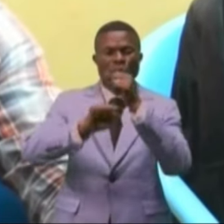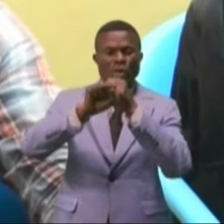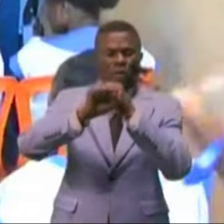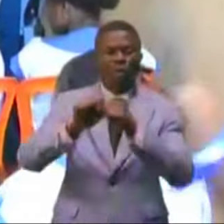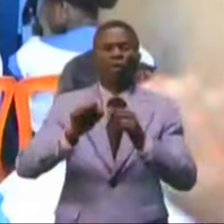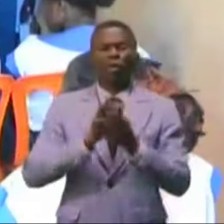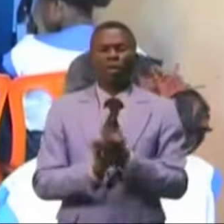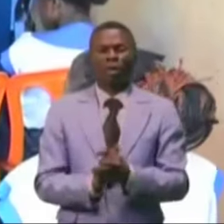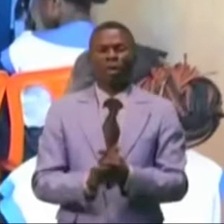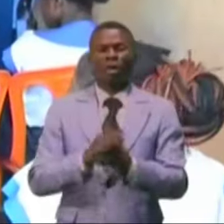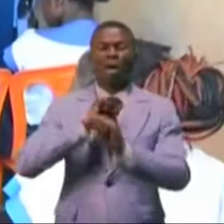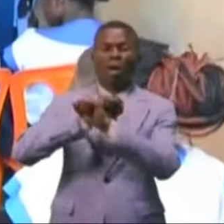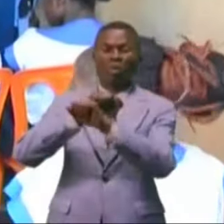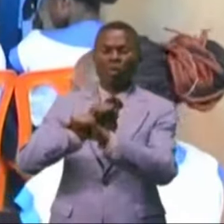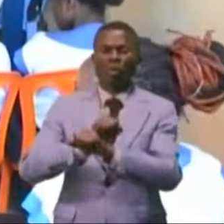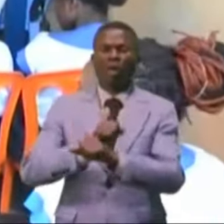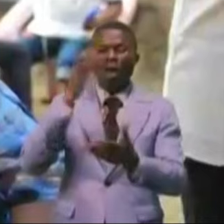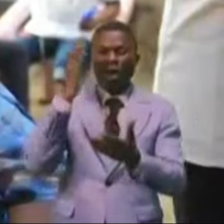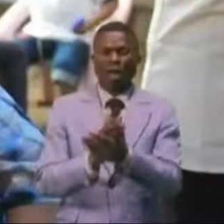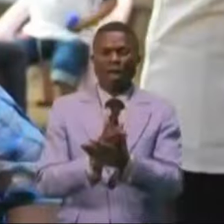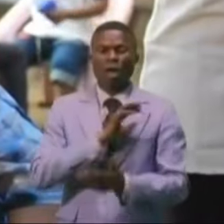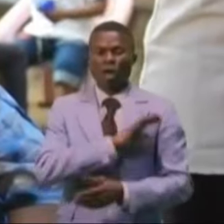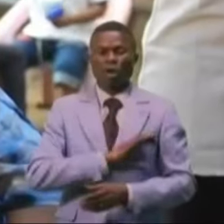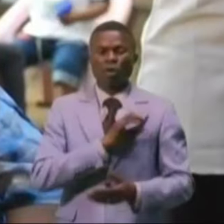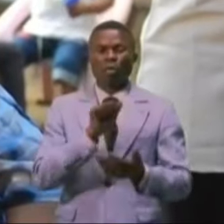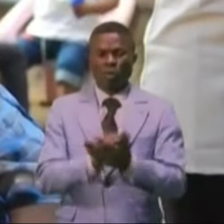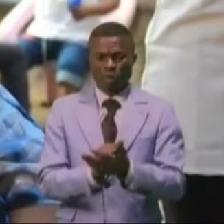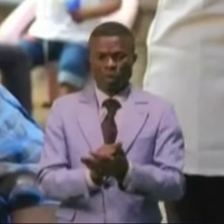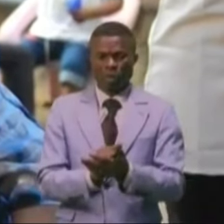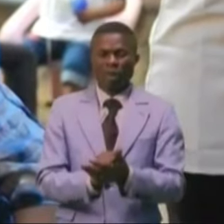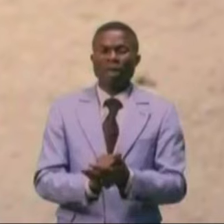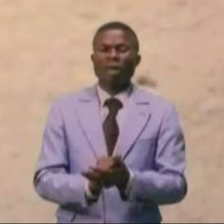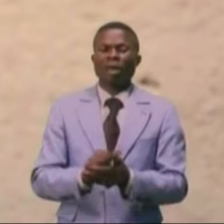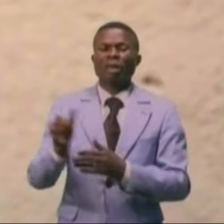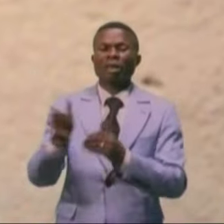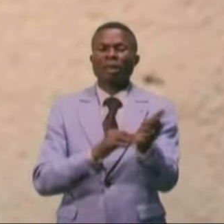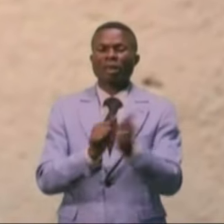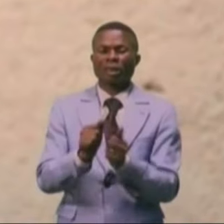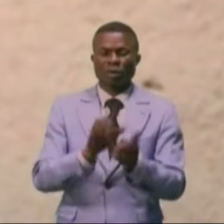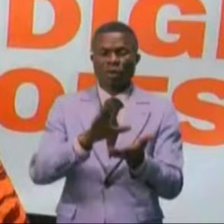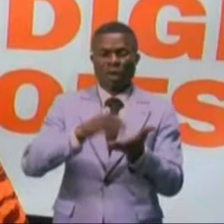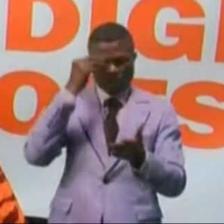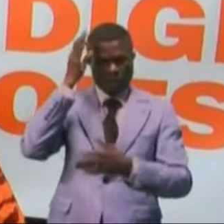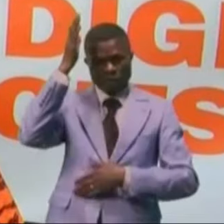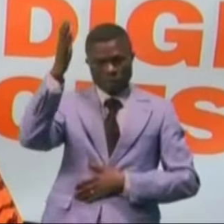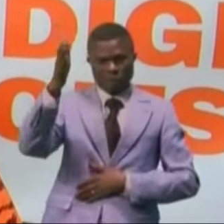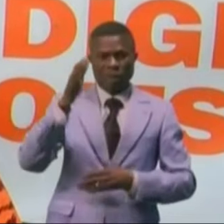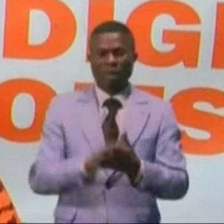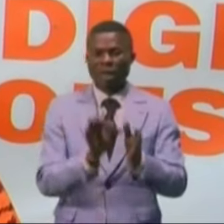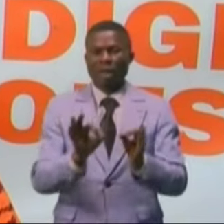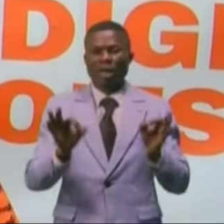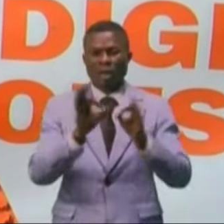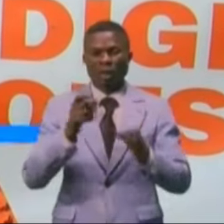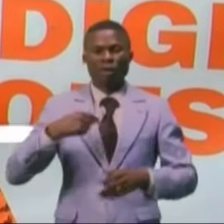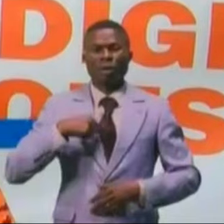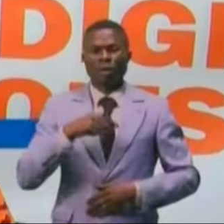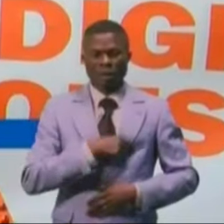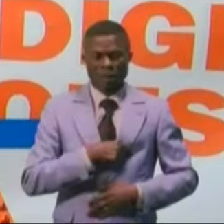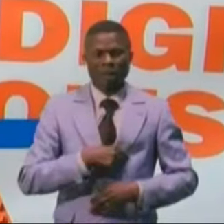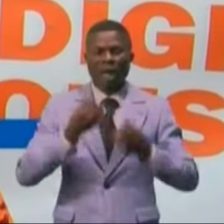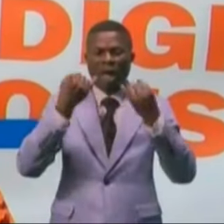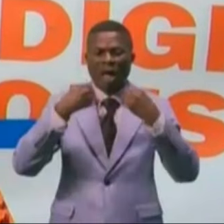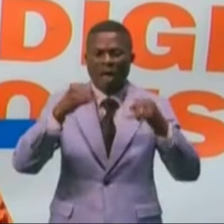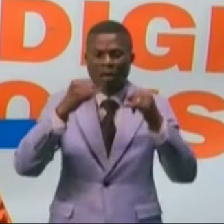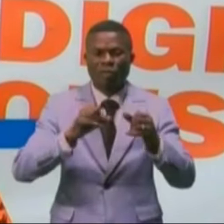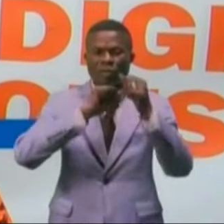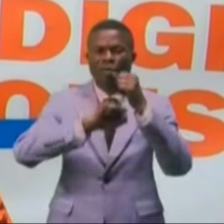sensibilisation pour prévenir et lutter contre ces fléaux qui compromettent l'avenir des élèves. important que nous puissions sensibiliser